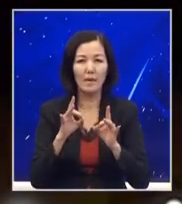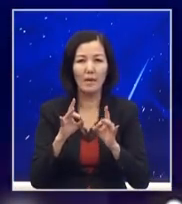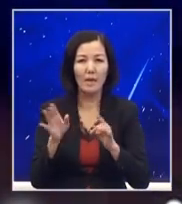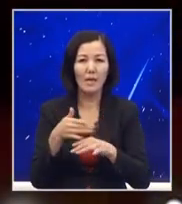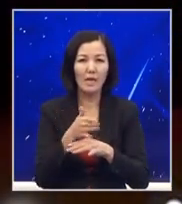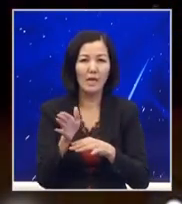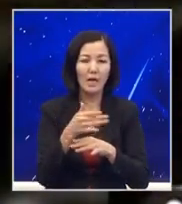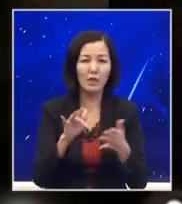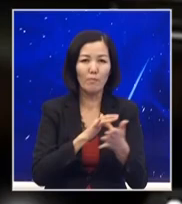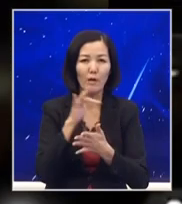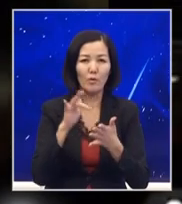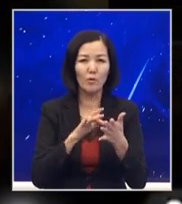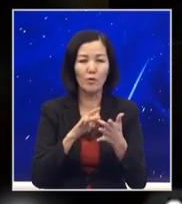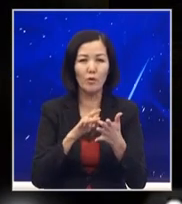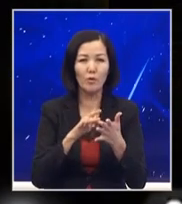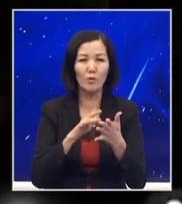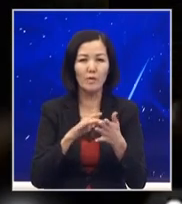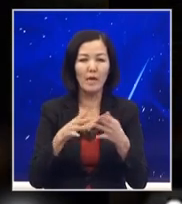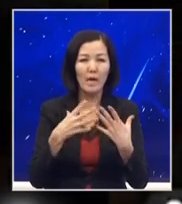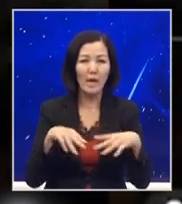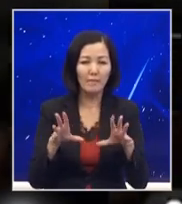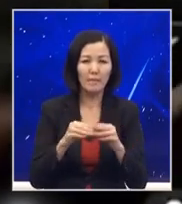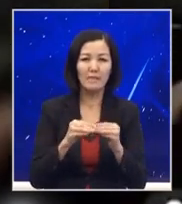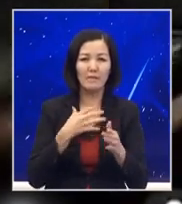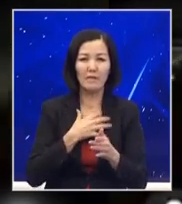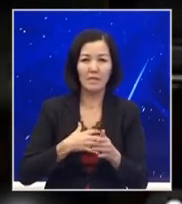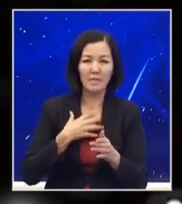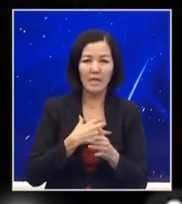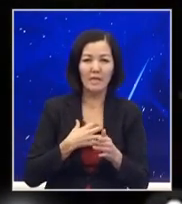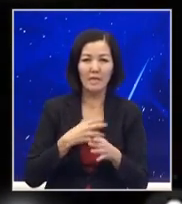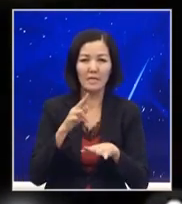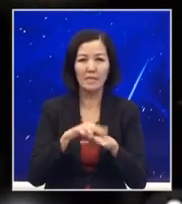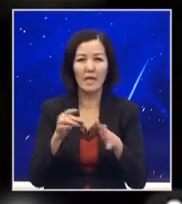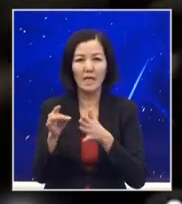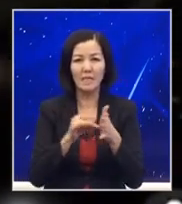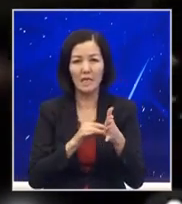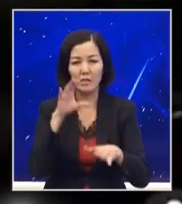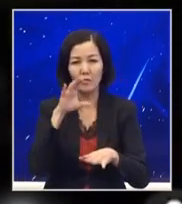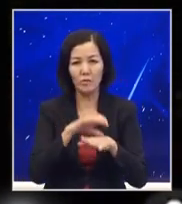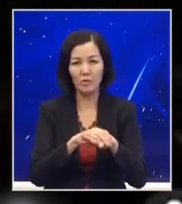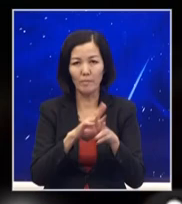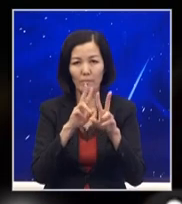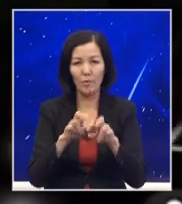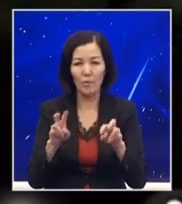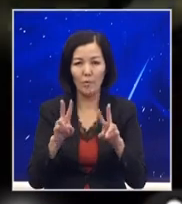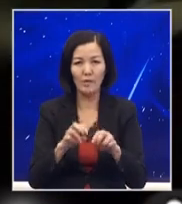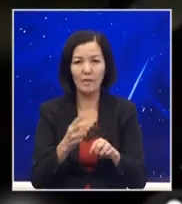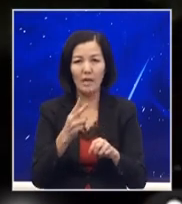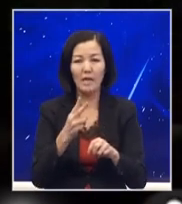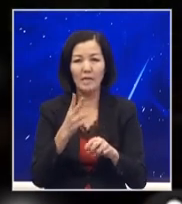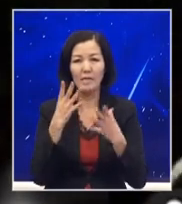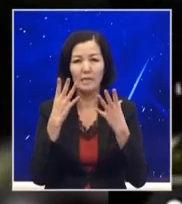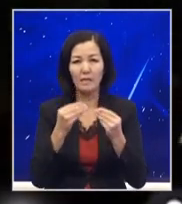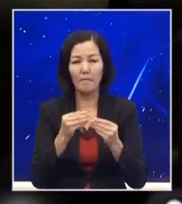городу. Ролик вызвал общественный резонанс среди населения. Стражи порядка сразу же взялись за поиски. Не прошло и дня,